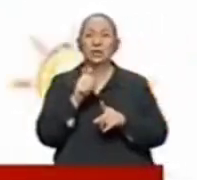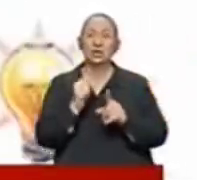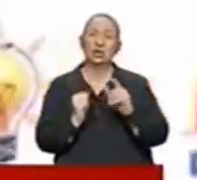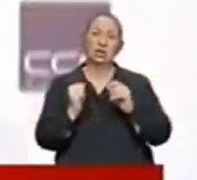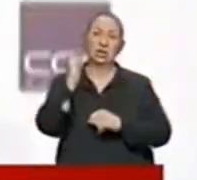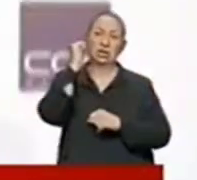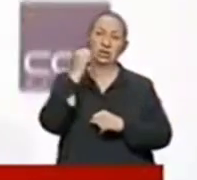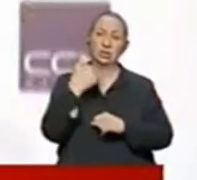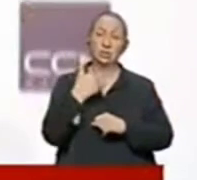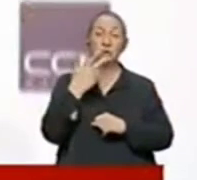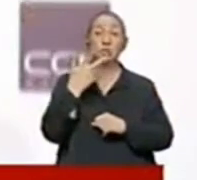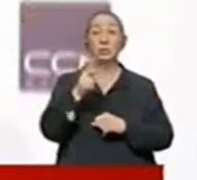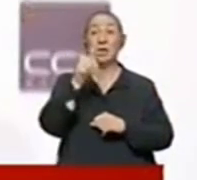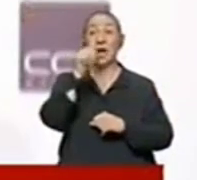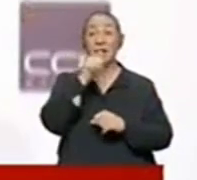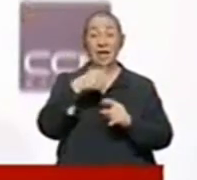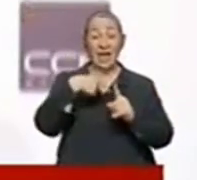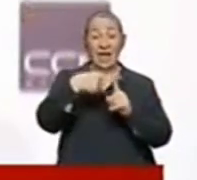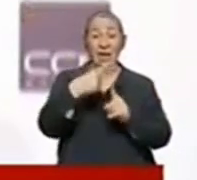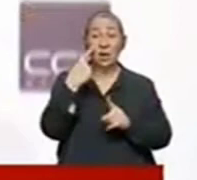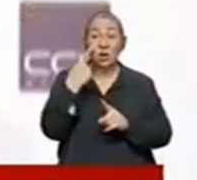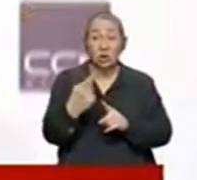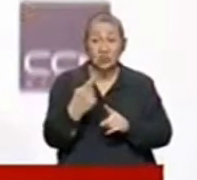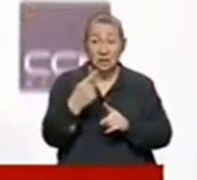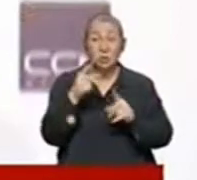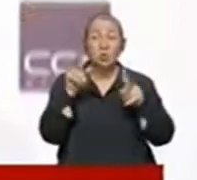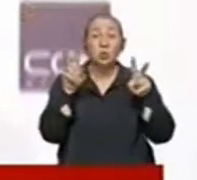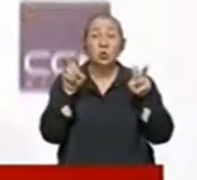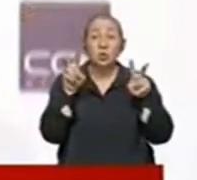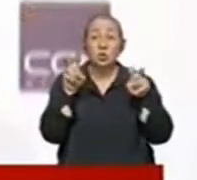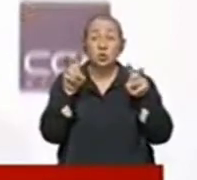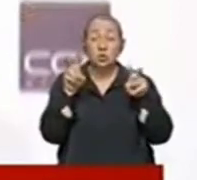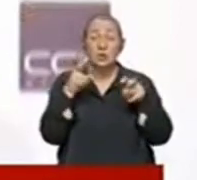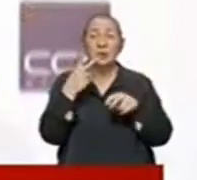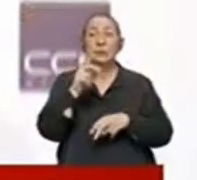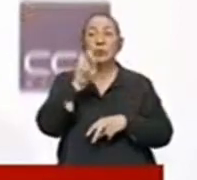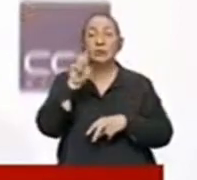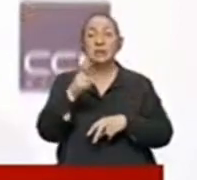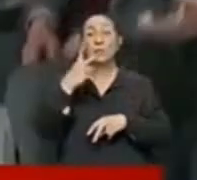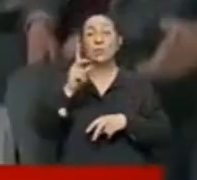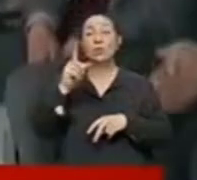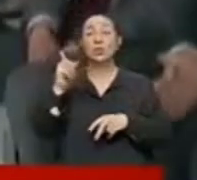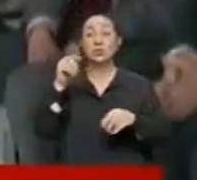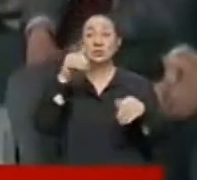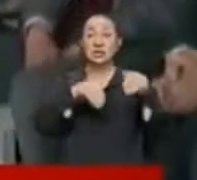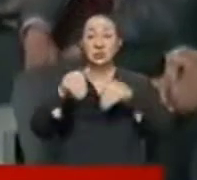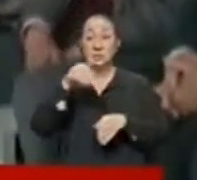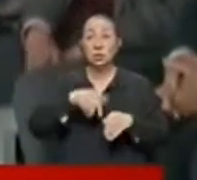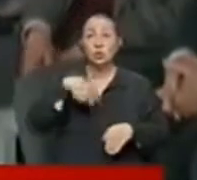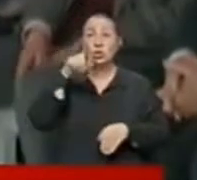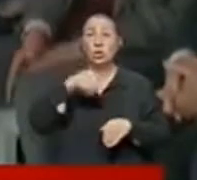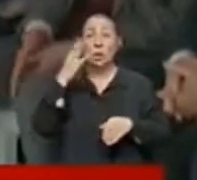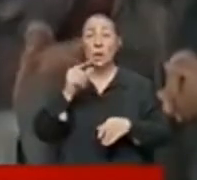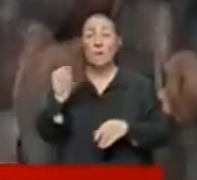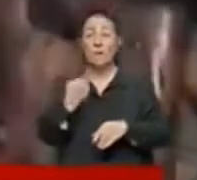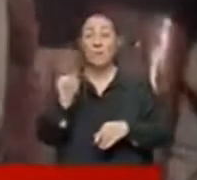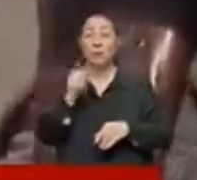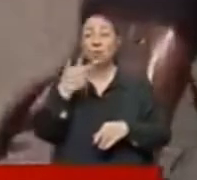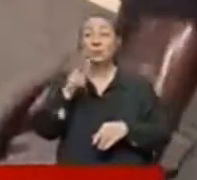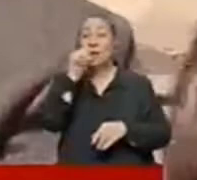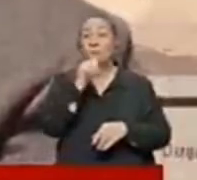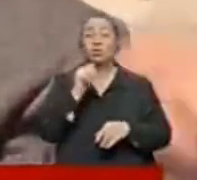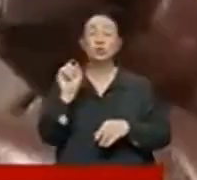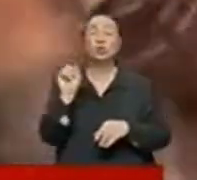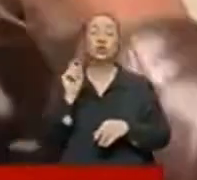3600'e çıkaracak. 3600 ek gösterge meselesini 2018 ve 2019 seçimlerinde gündem olan memura 3600